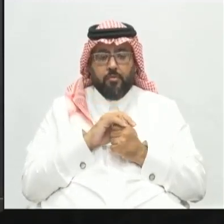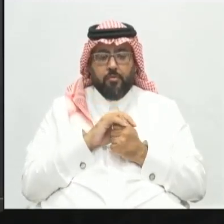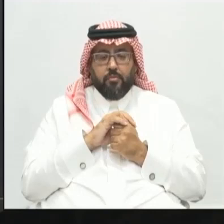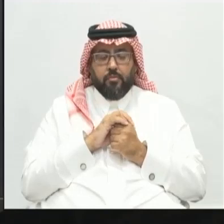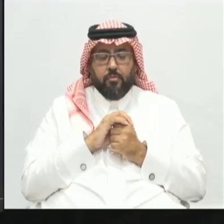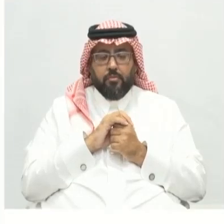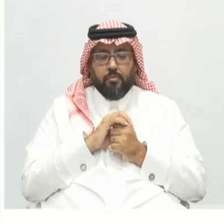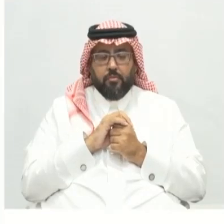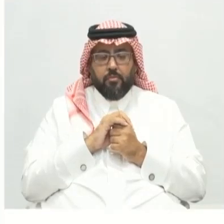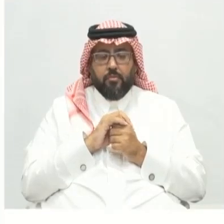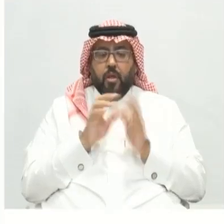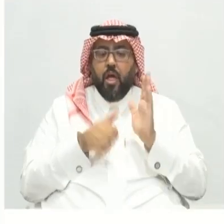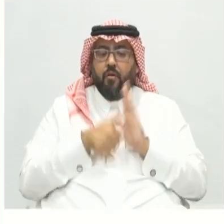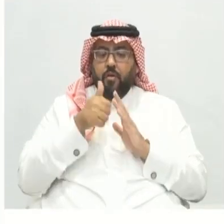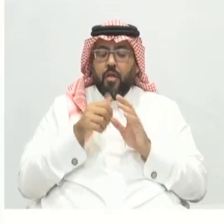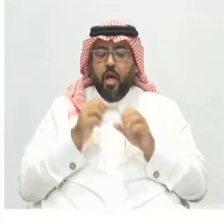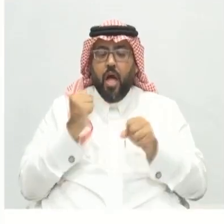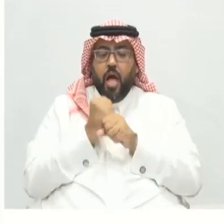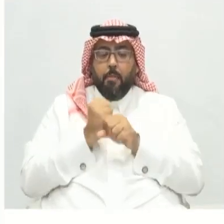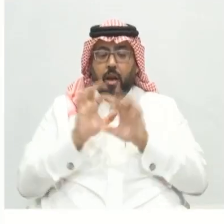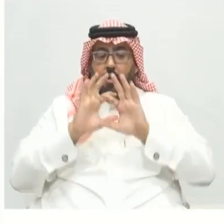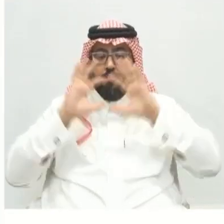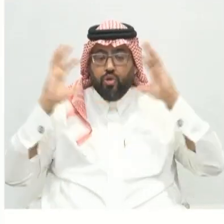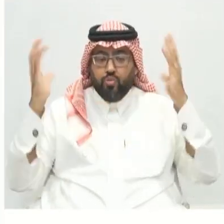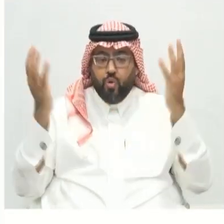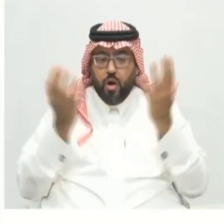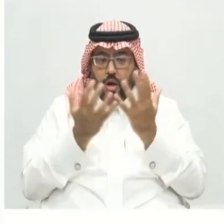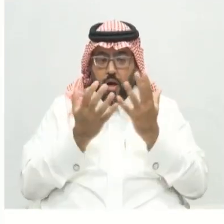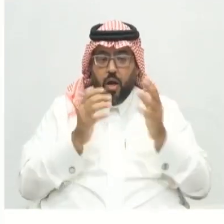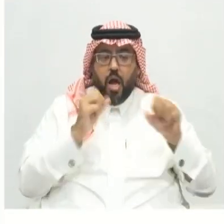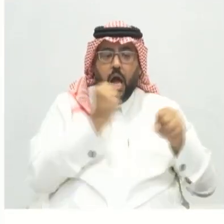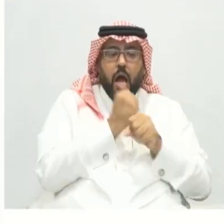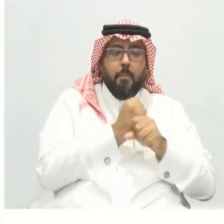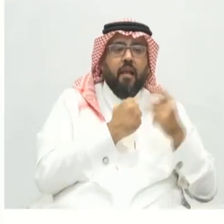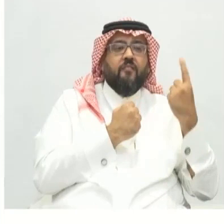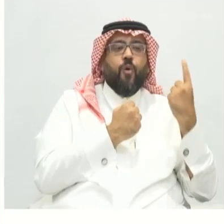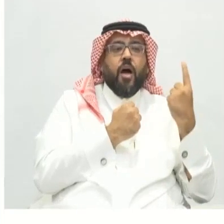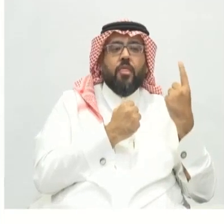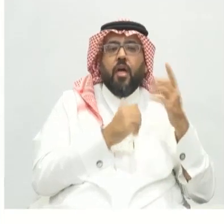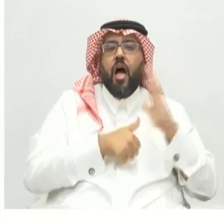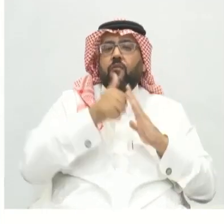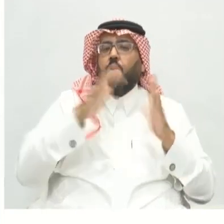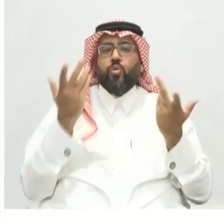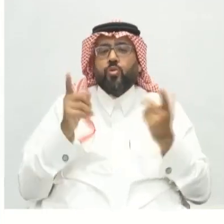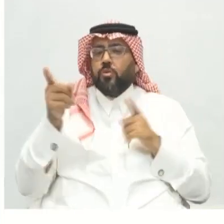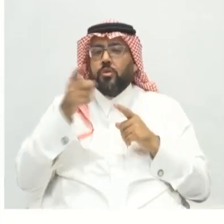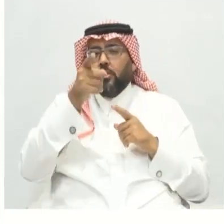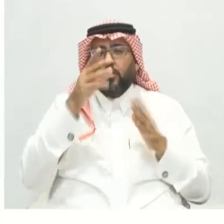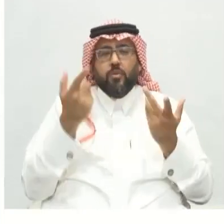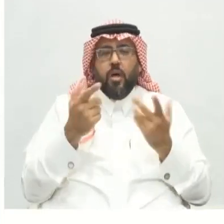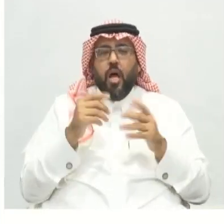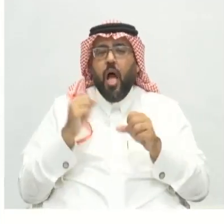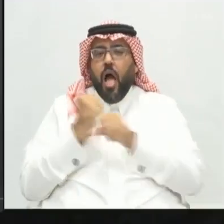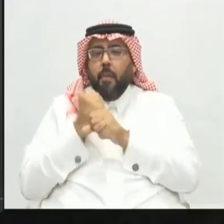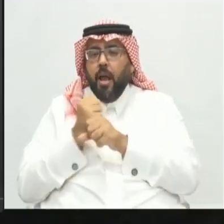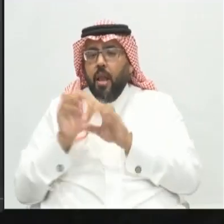منك هل تفضل العمل جماعي ضمن فريق ام العمل الفردي وضح اجابت اجابتكم اذا العمل